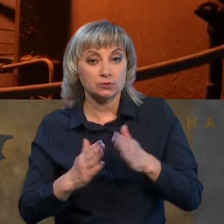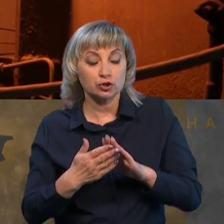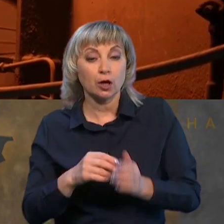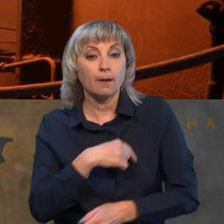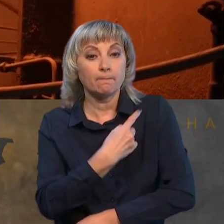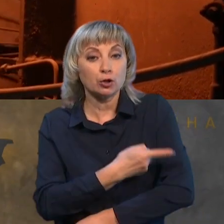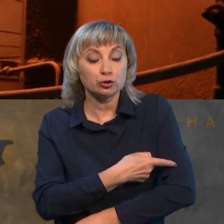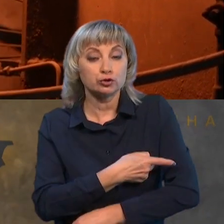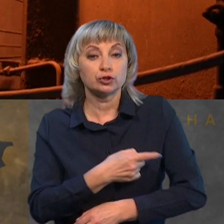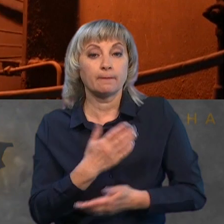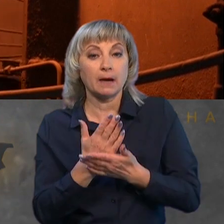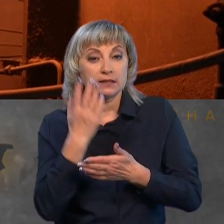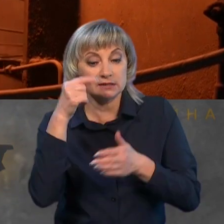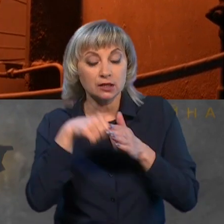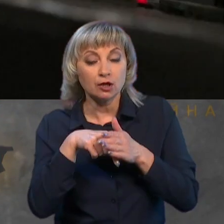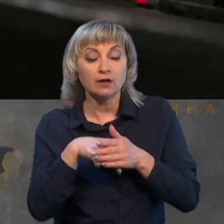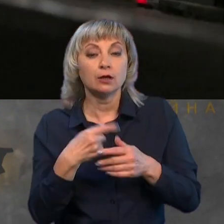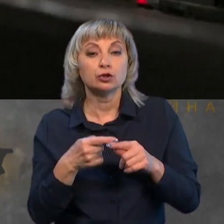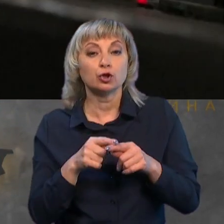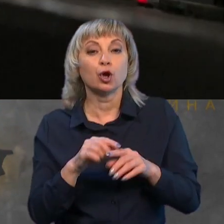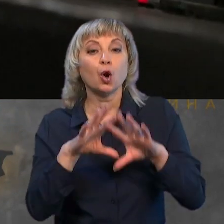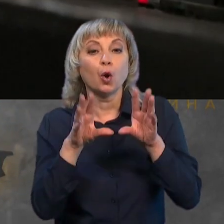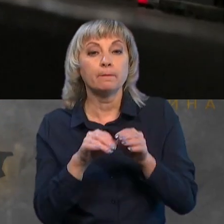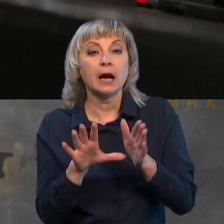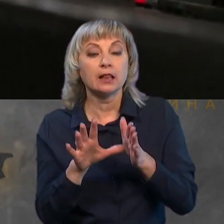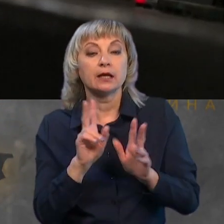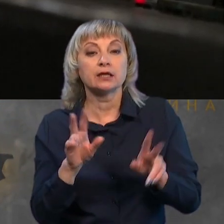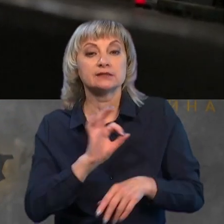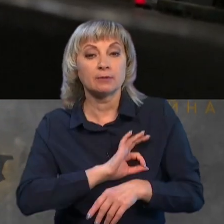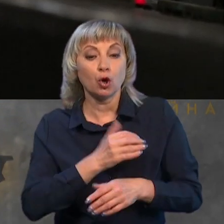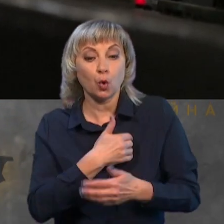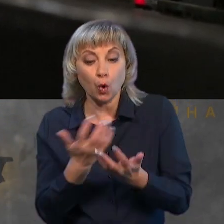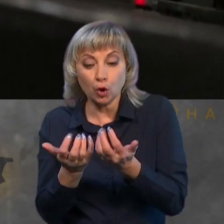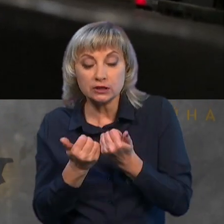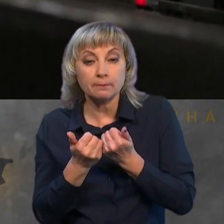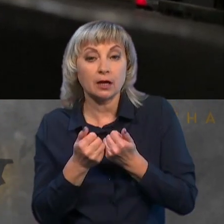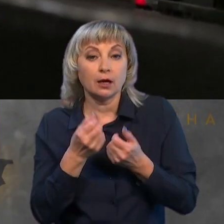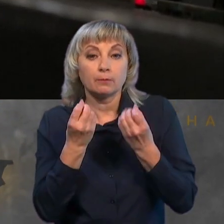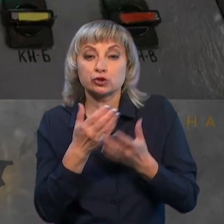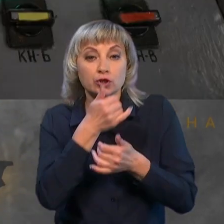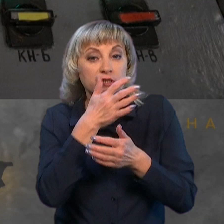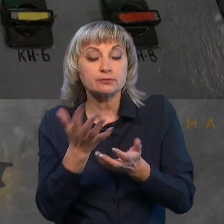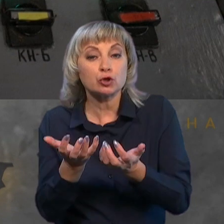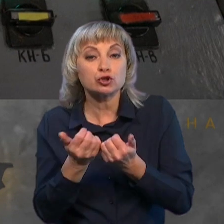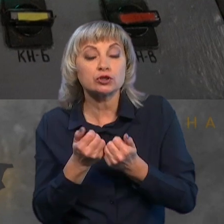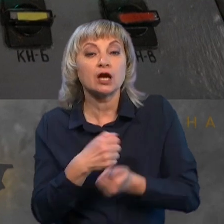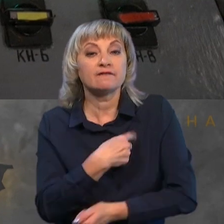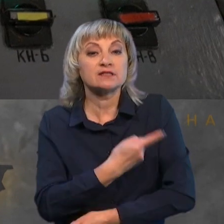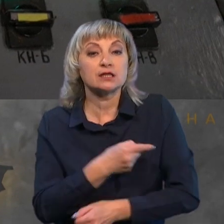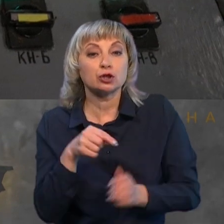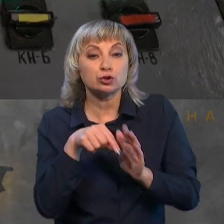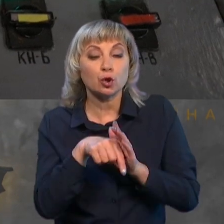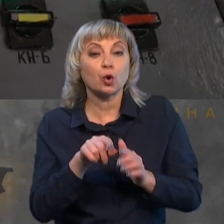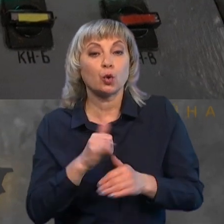потужність, в першу чергу, мається на увазі. Це той обсяг електроенергії, який споживач хоче отримати, але він його просто не зможе отримати в силу того, що в нас